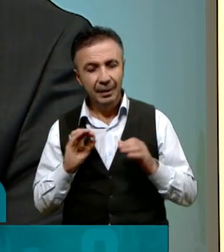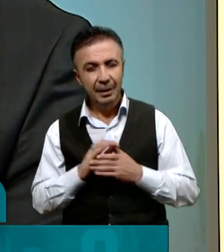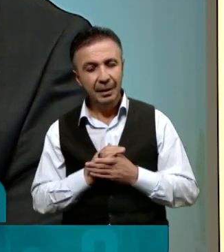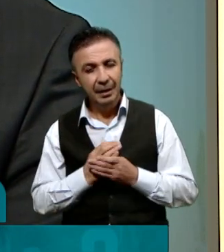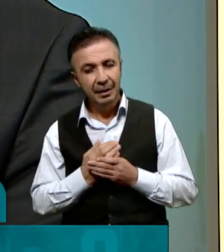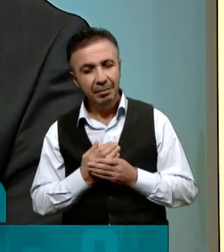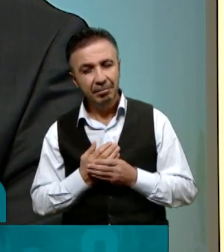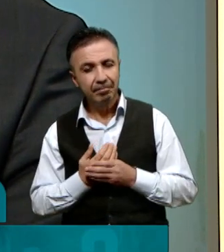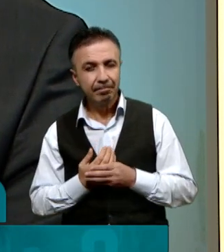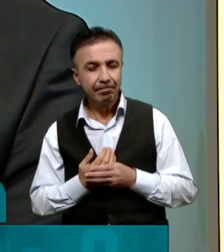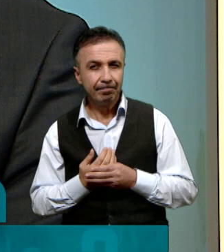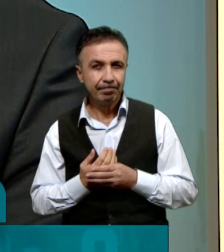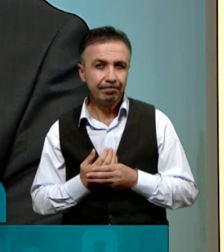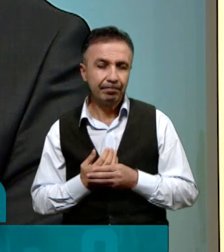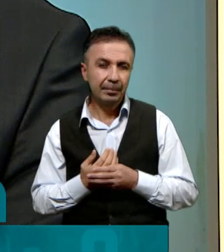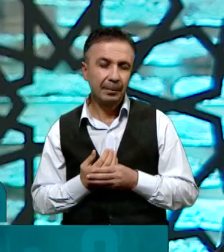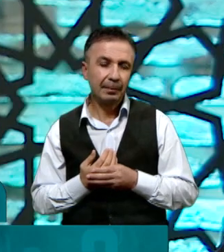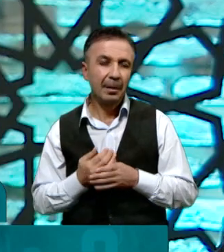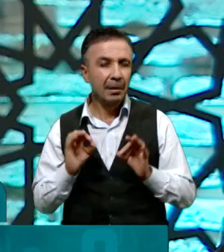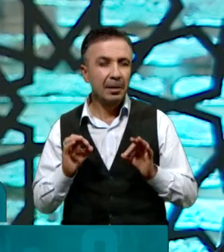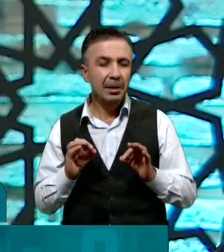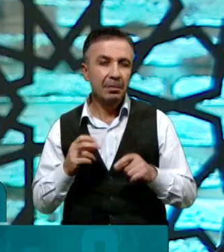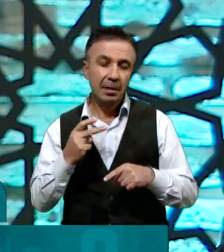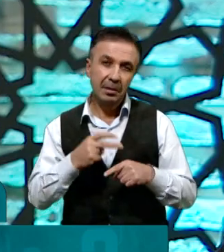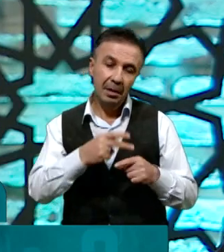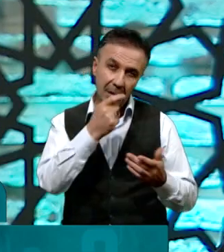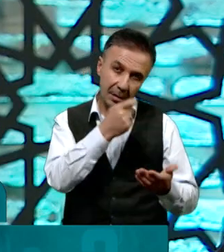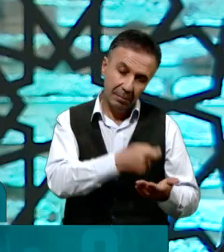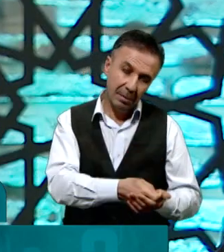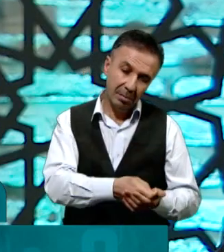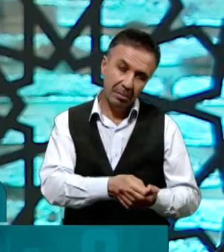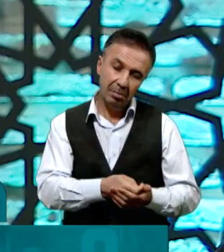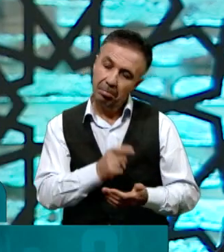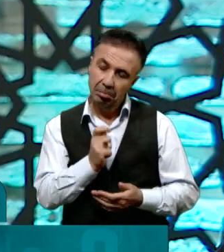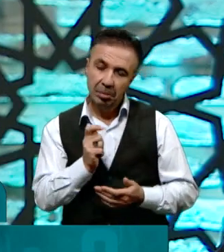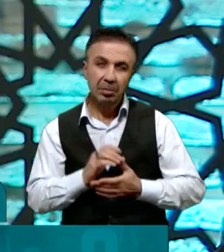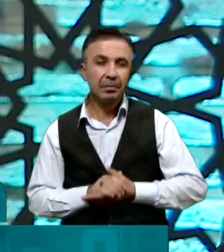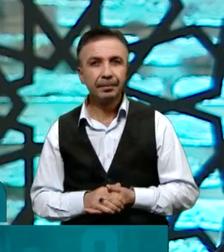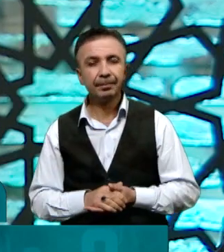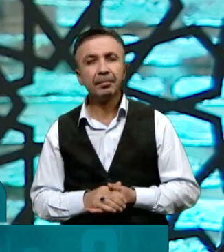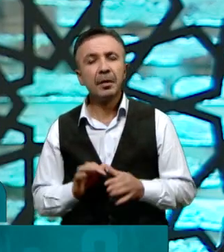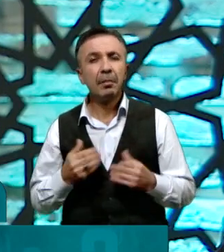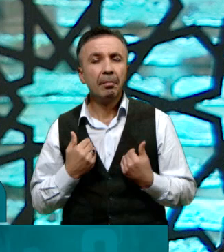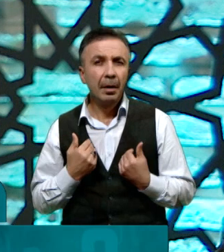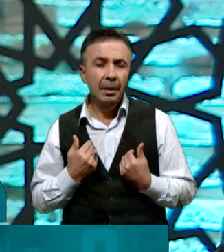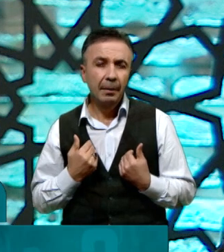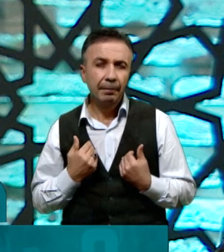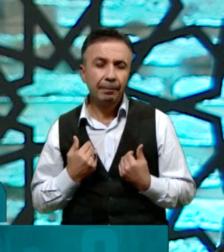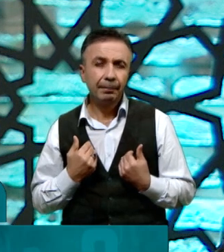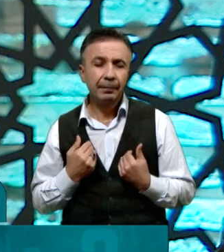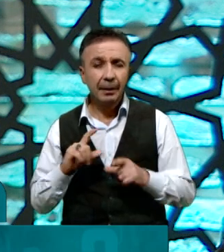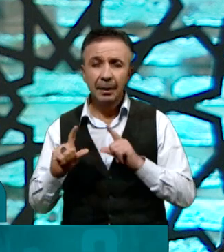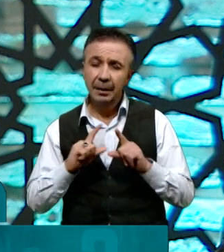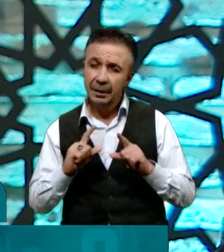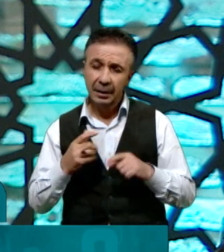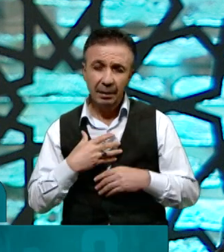ihtiyaçlarını giderebilirsin. Ya hocam ben de orayı anlayamıyorum işte. Şimdi hani zekat veriyoruz tabii. Ya zekatı zaten vermek zorundayız. Şimdi ben de mesela bir ihtiyaç sahibi